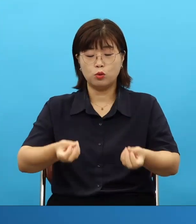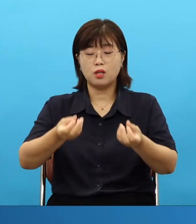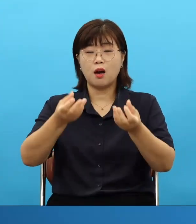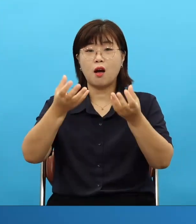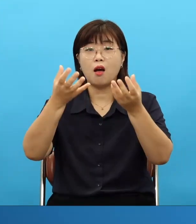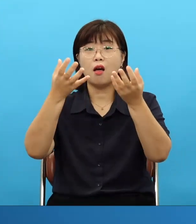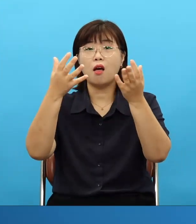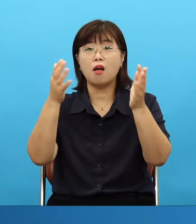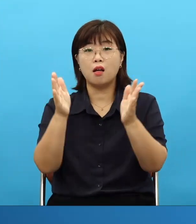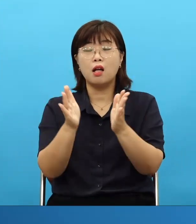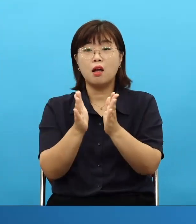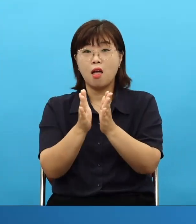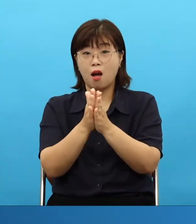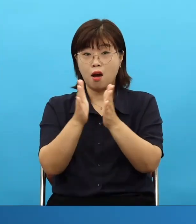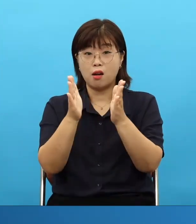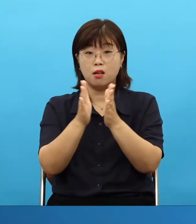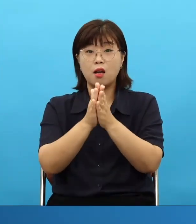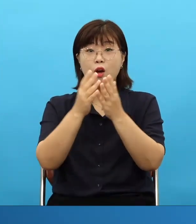할렐루야